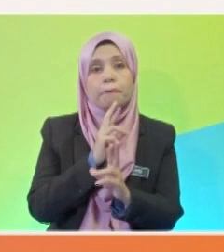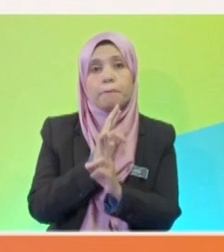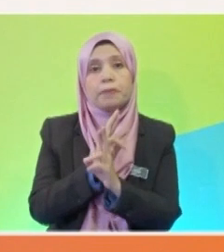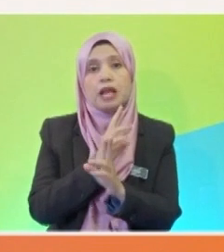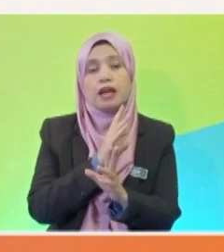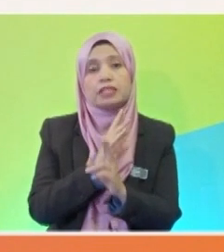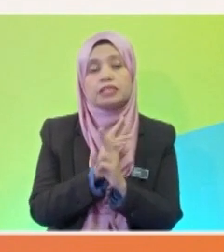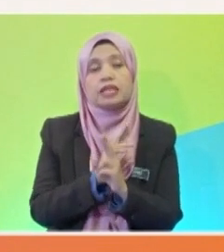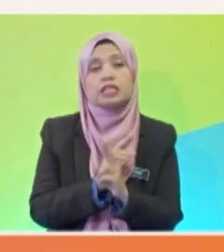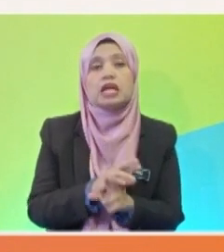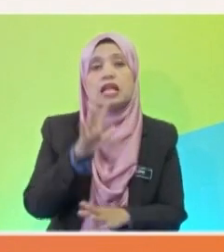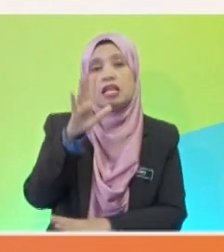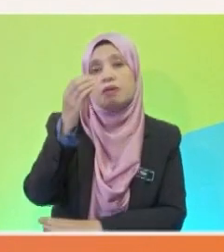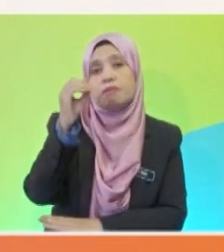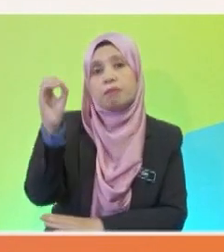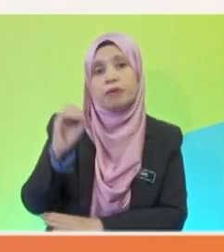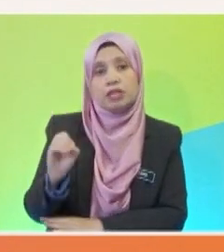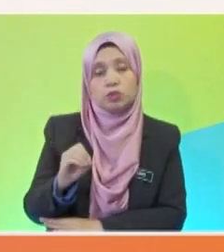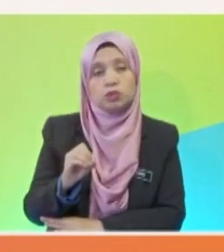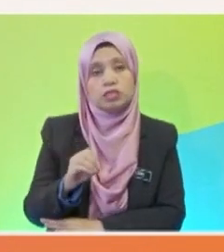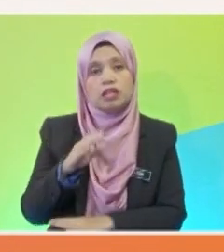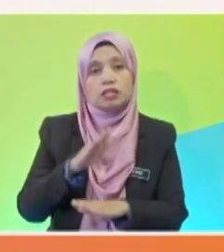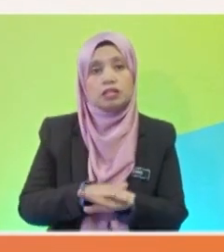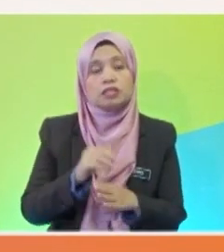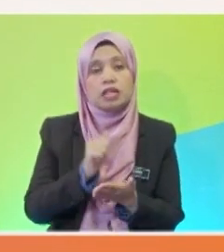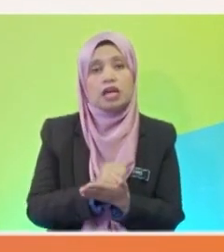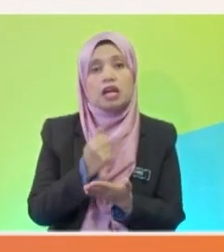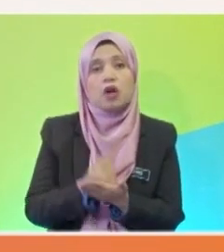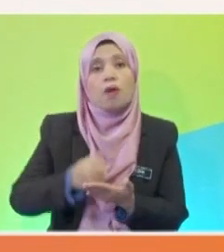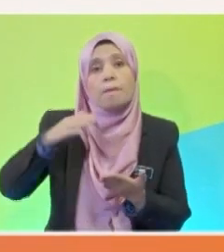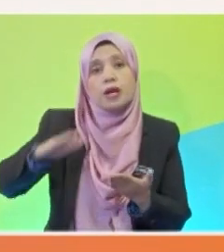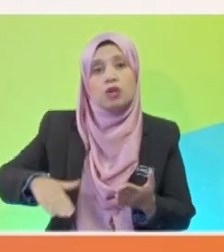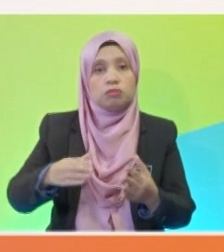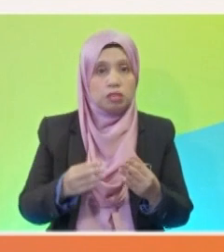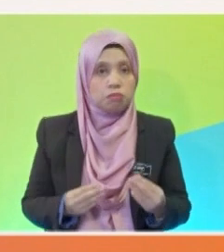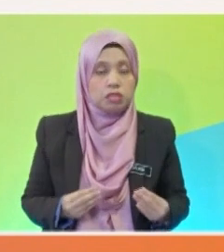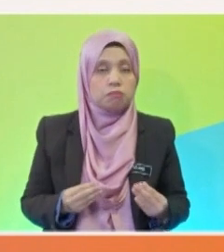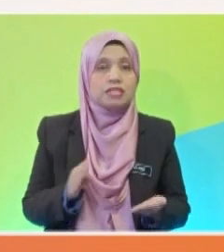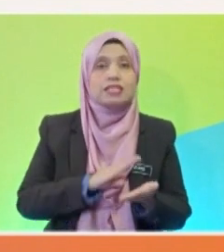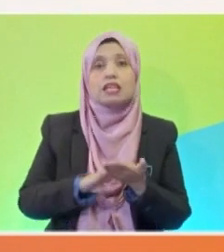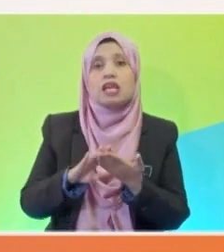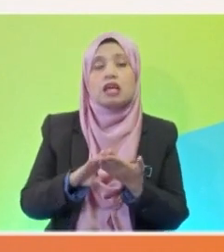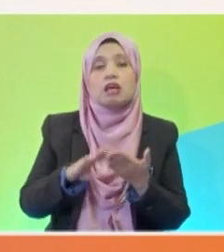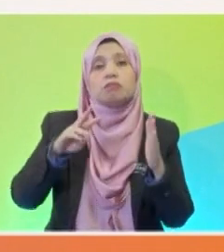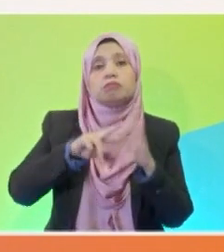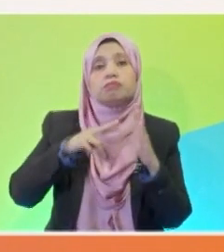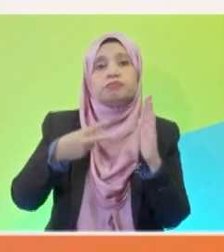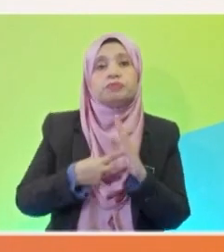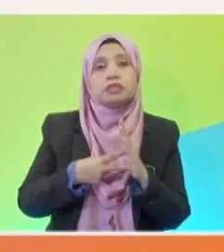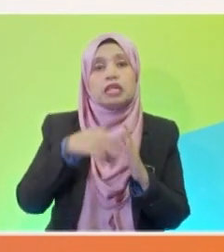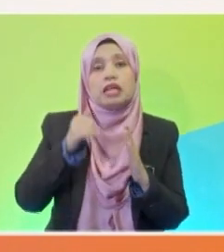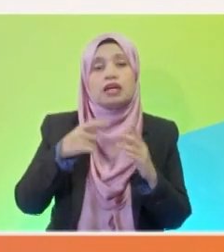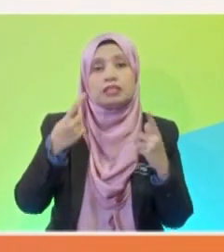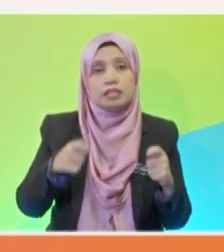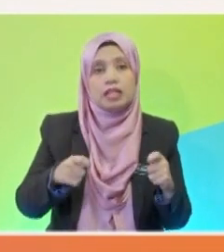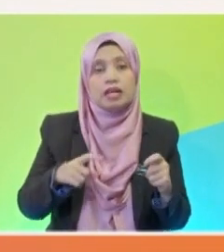Cikgu tunjuk di sini 5% atas akaun belum terima bersih. Okey. Akaun belum terima bersih bermaksud daripada yang telah kita tolak